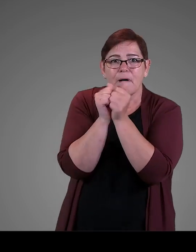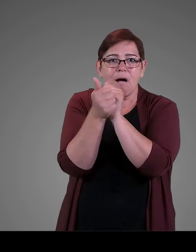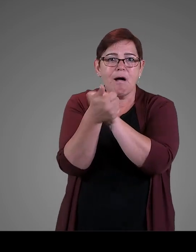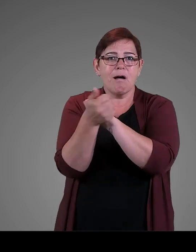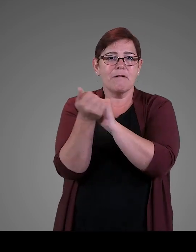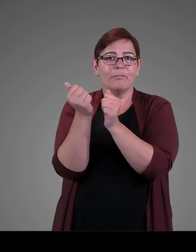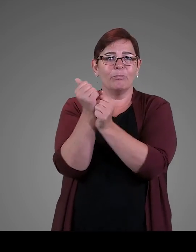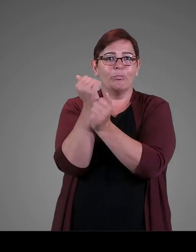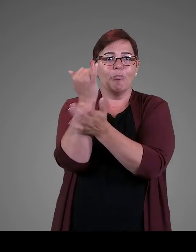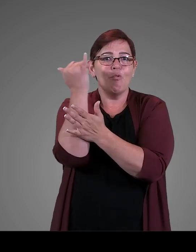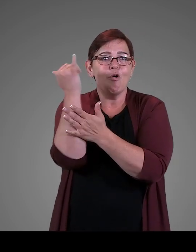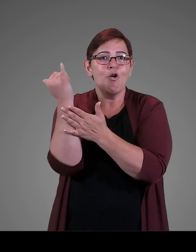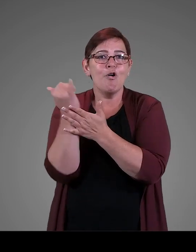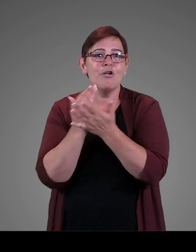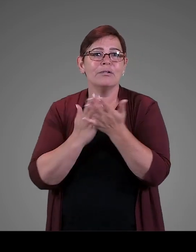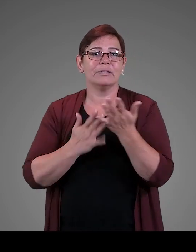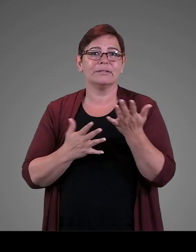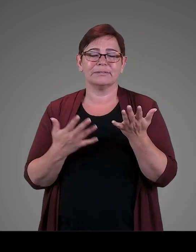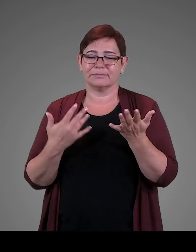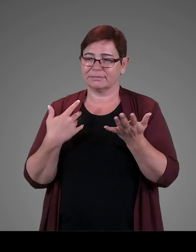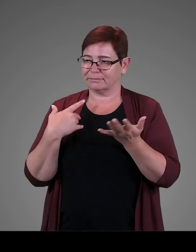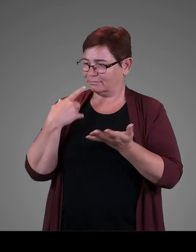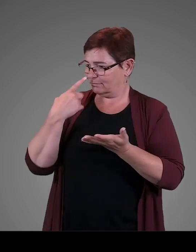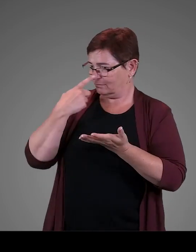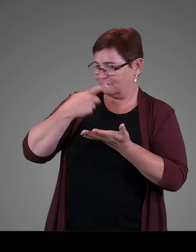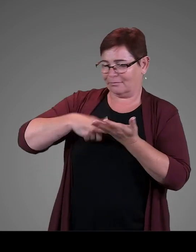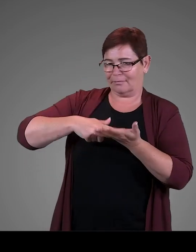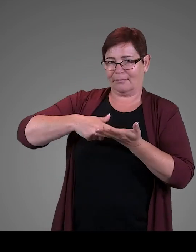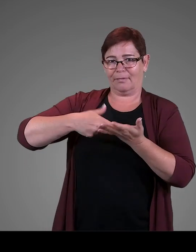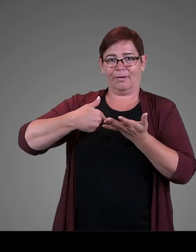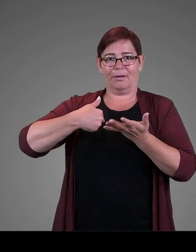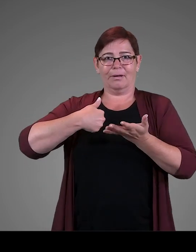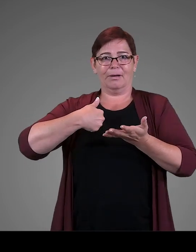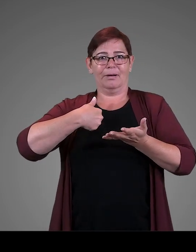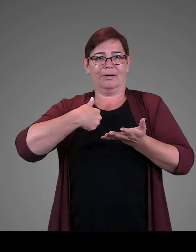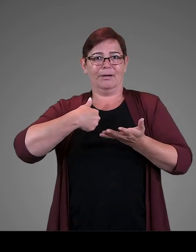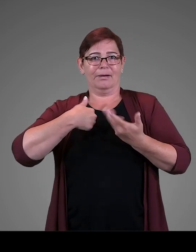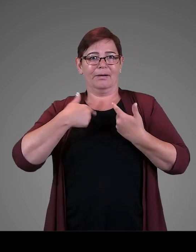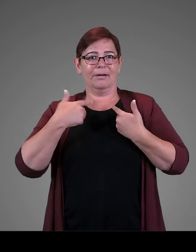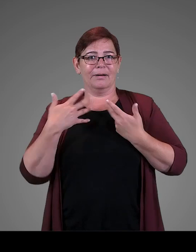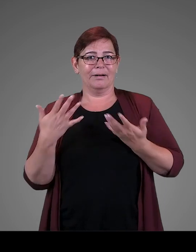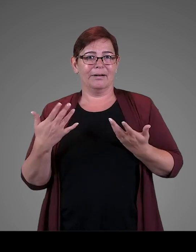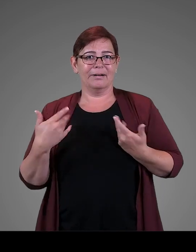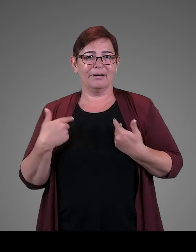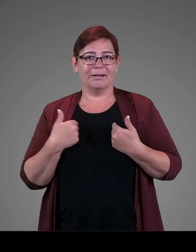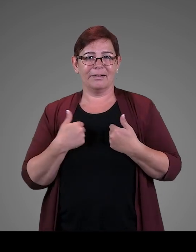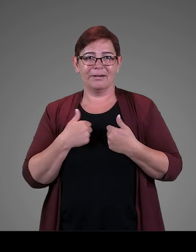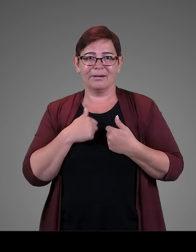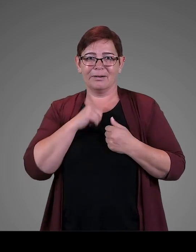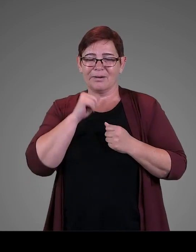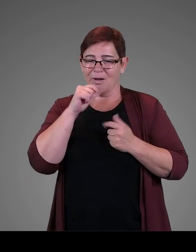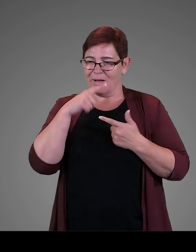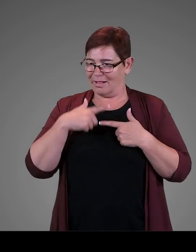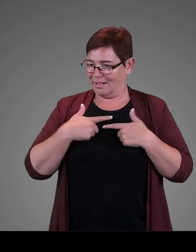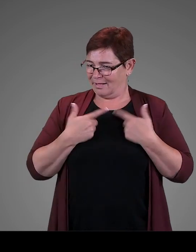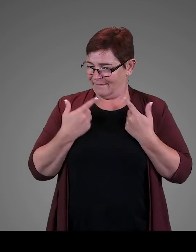apprendre et évoluer avec les artistes, c'est ça. En fait, je me reconnais. Je ne vis pas dans un milieu